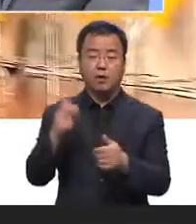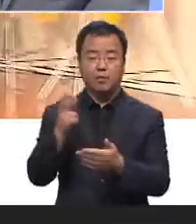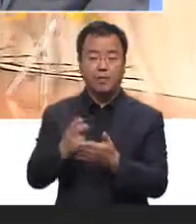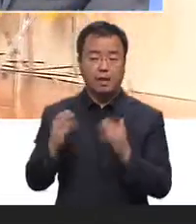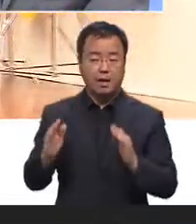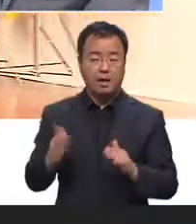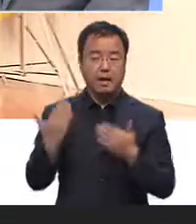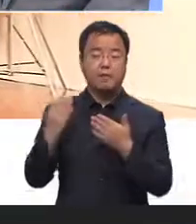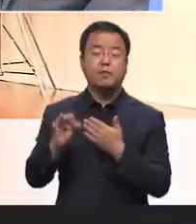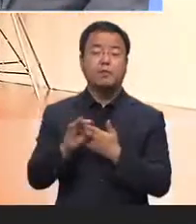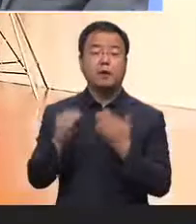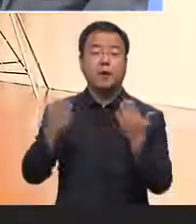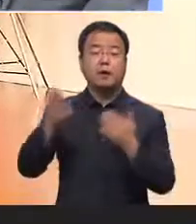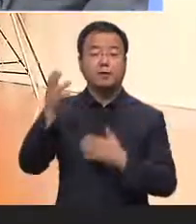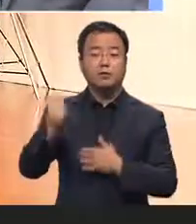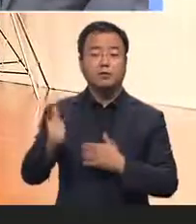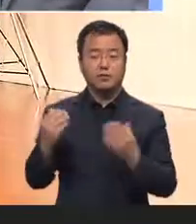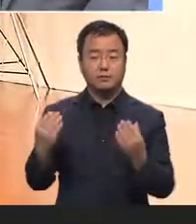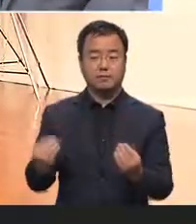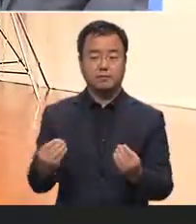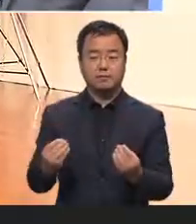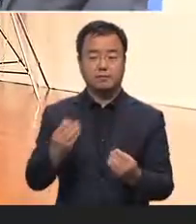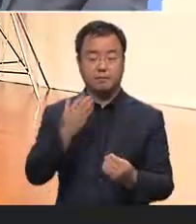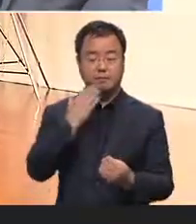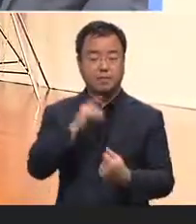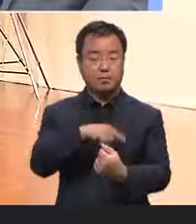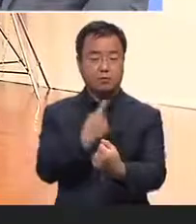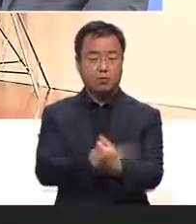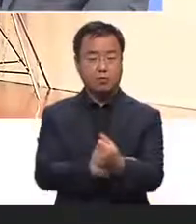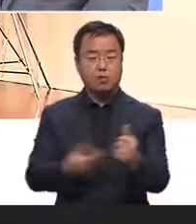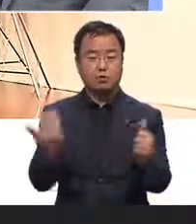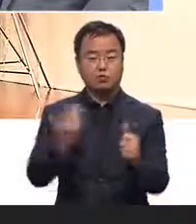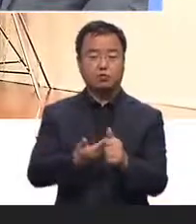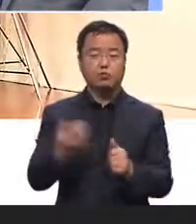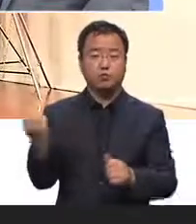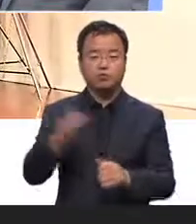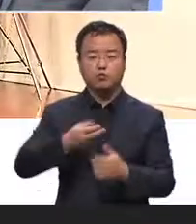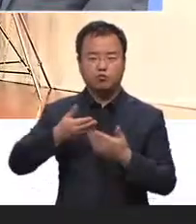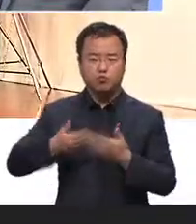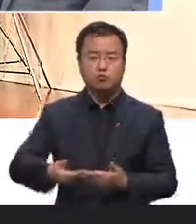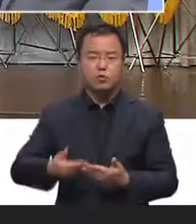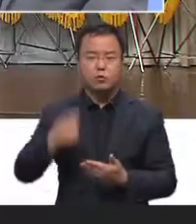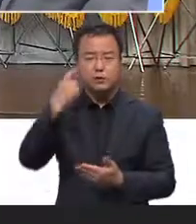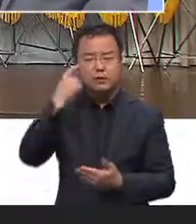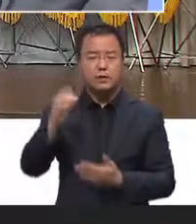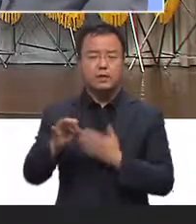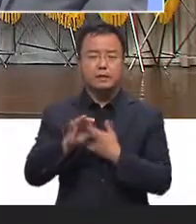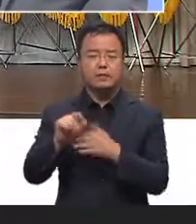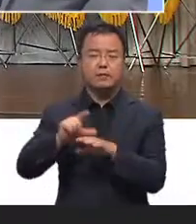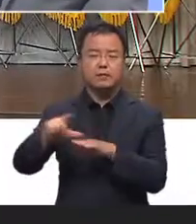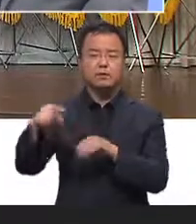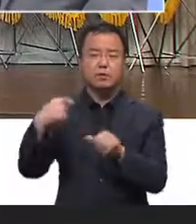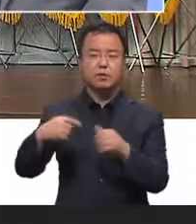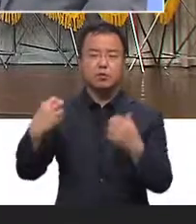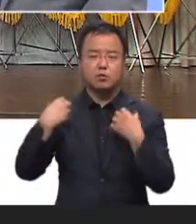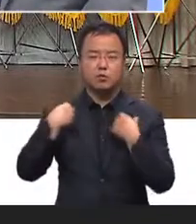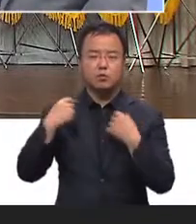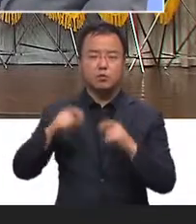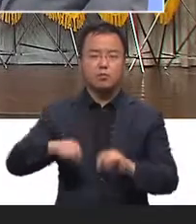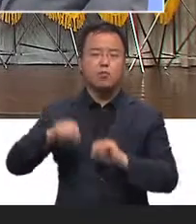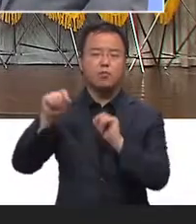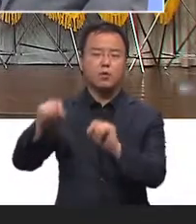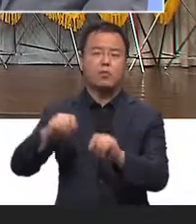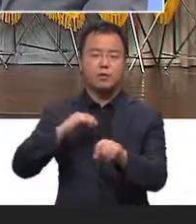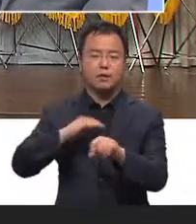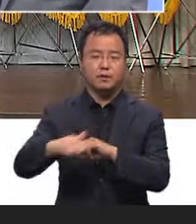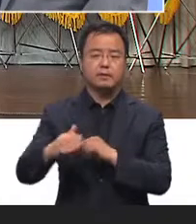경우에는 학교장에게 종 길 그날 주어 에 좀 종대 하라고 보러 것은 지역교회 쪽으로 이가 하는 법안이 되겠습니다 이것은